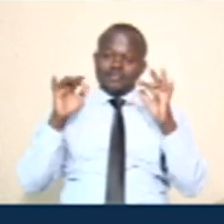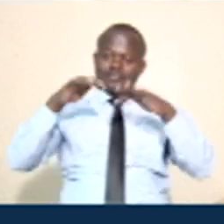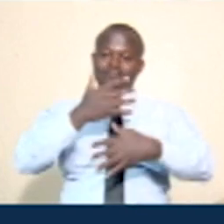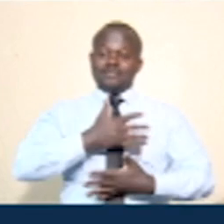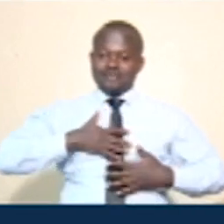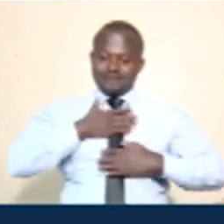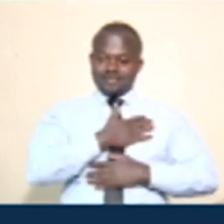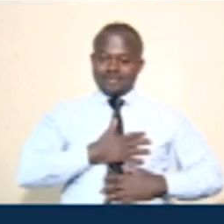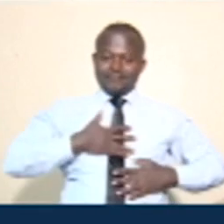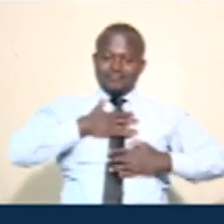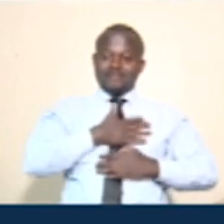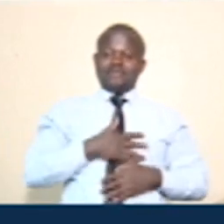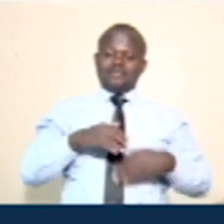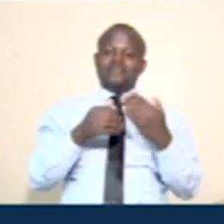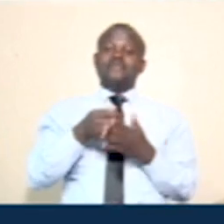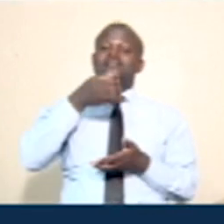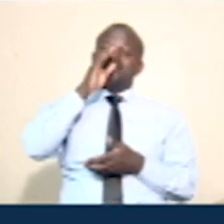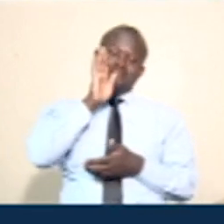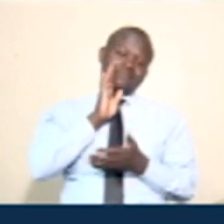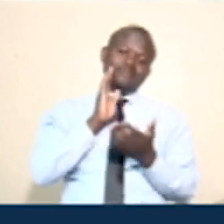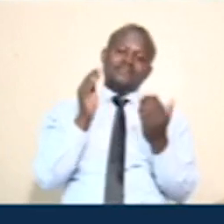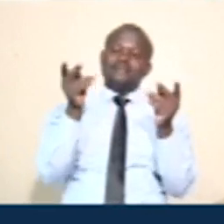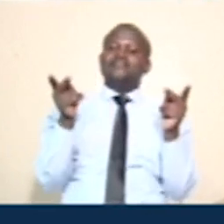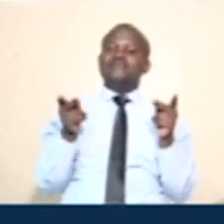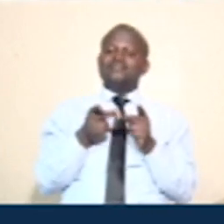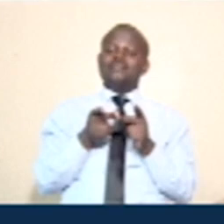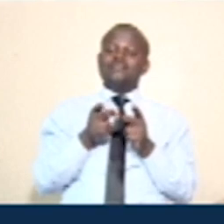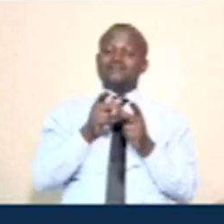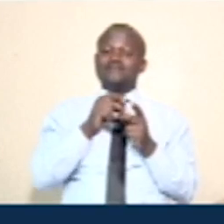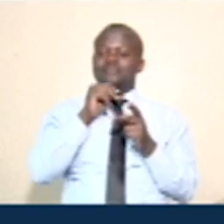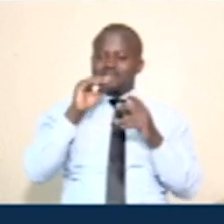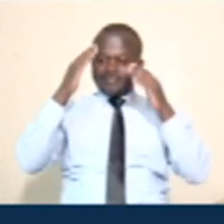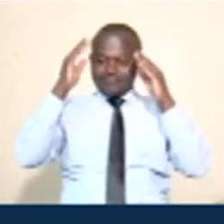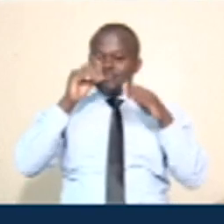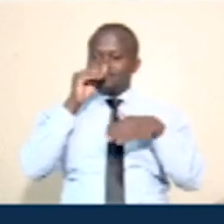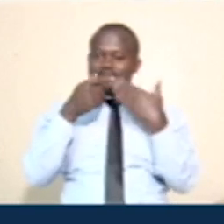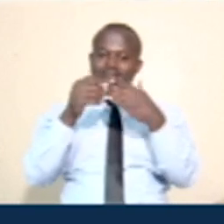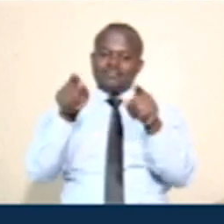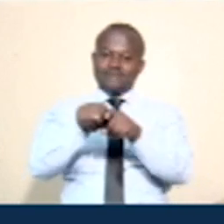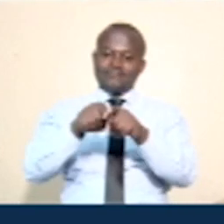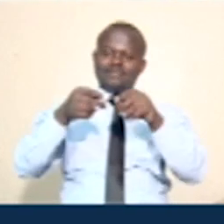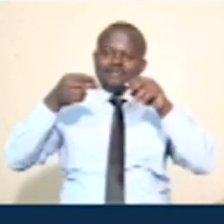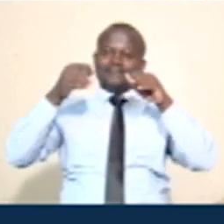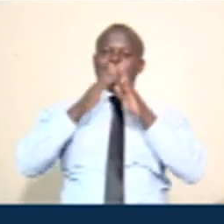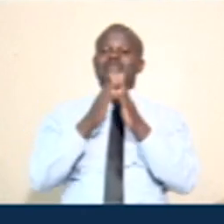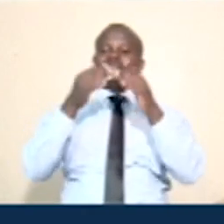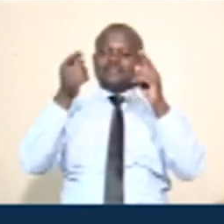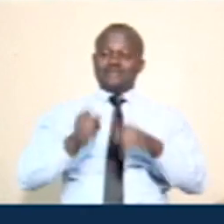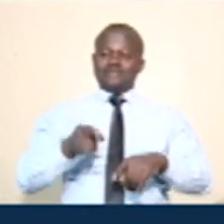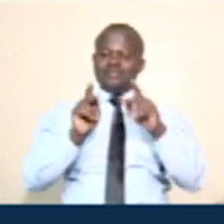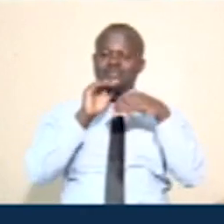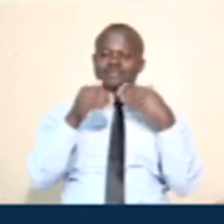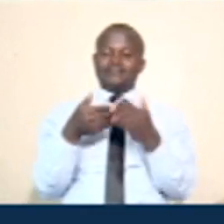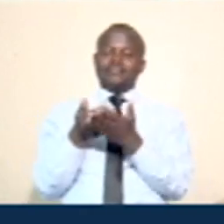baritagadura bakica akanyota aho ngaho sinirwo mpavuga ariko muri uyu mujyi naho byarahageze abantu